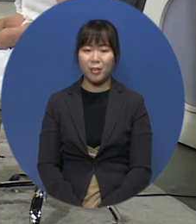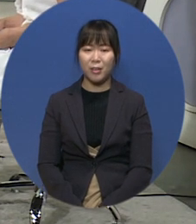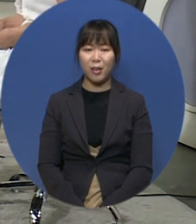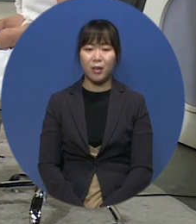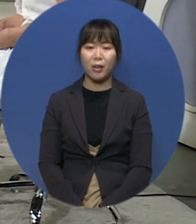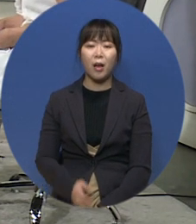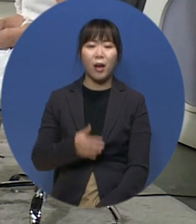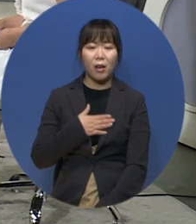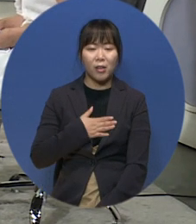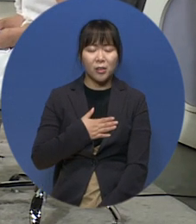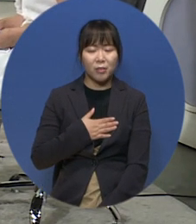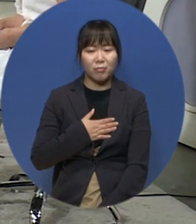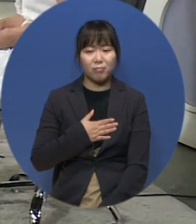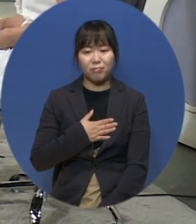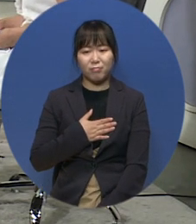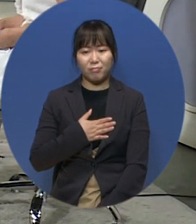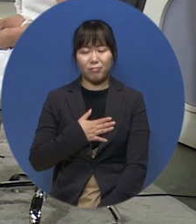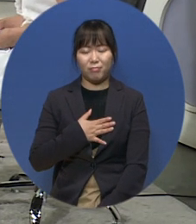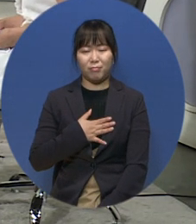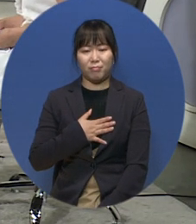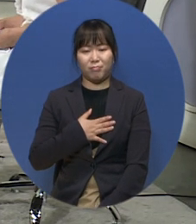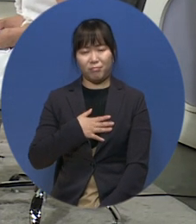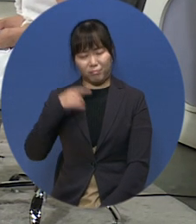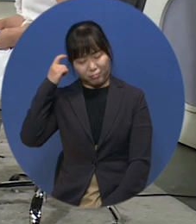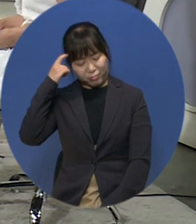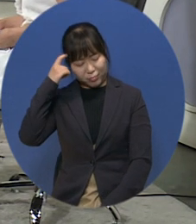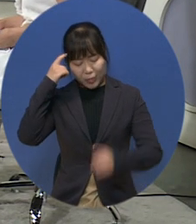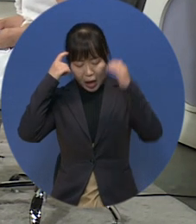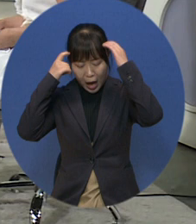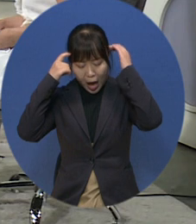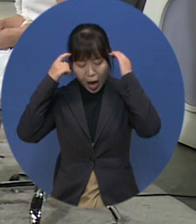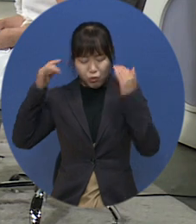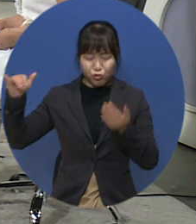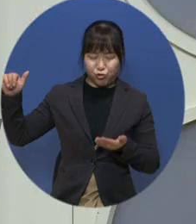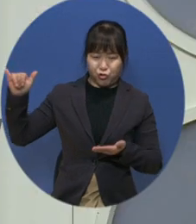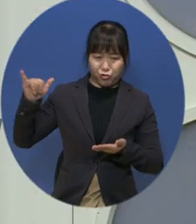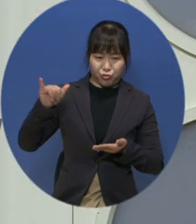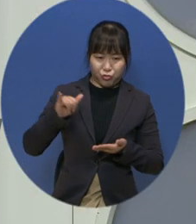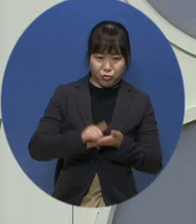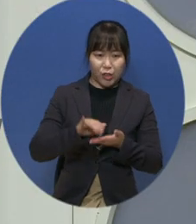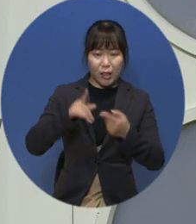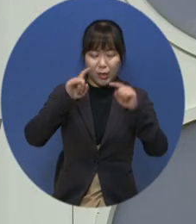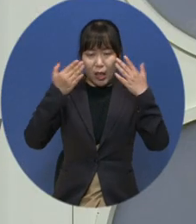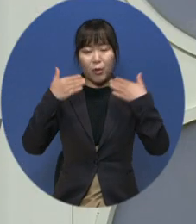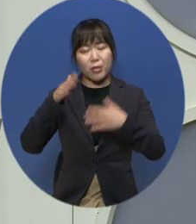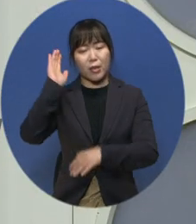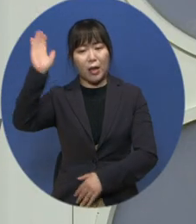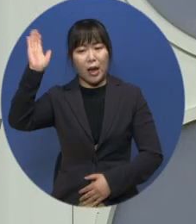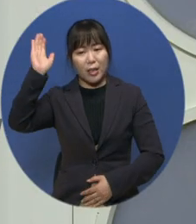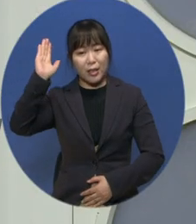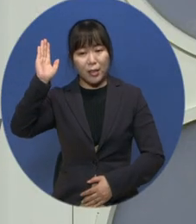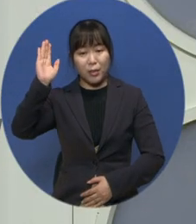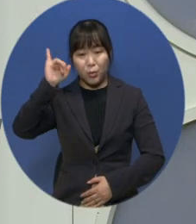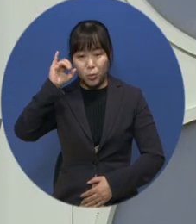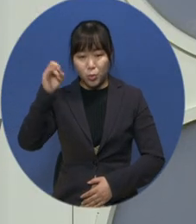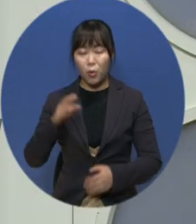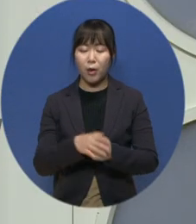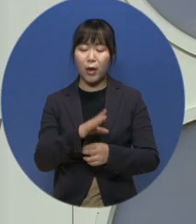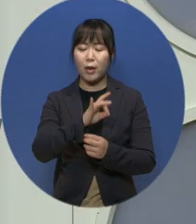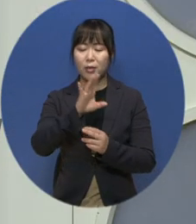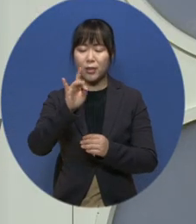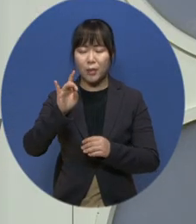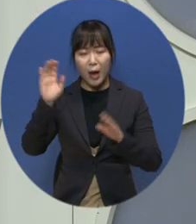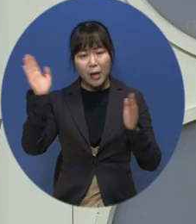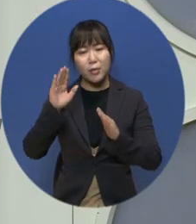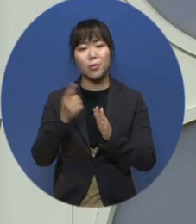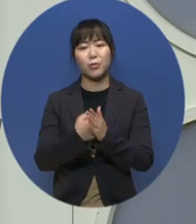합니다. 제가 그러니까 귀국해서 지금까지 대학에서 강의를 하고 있고 또 이제 간간이 청소년들을